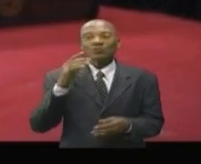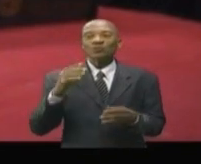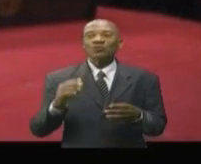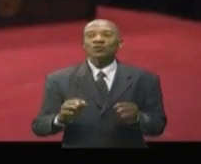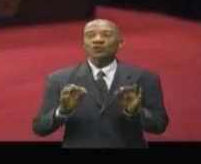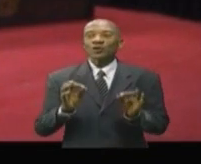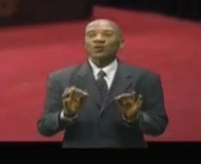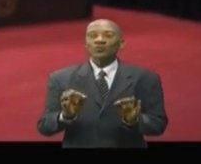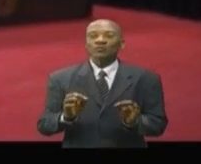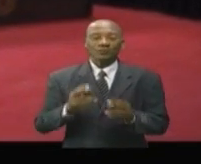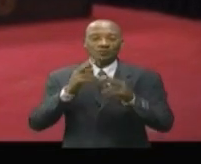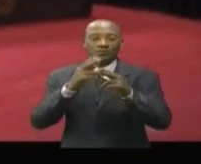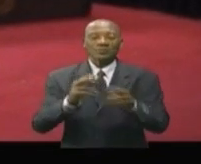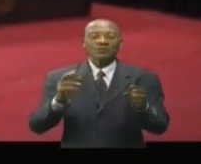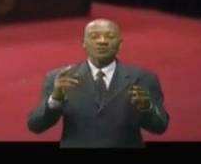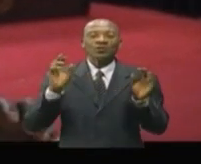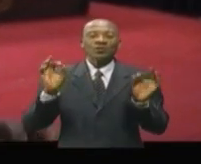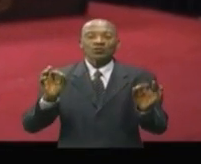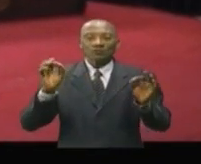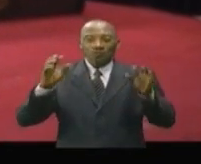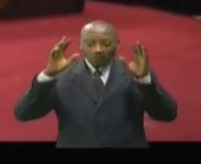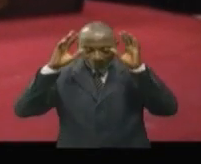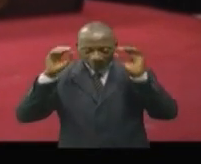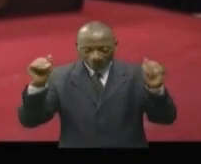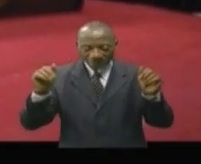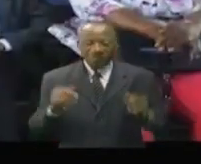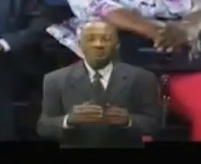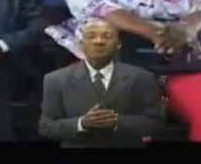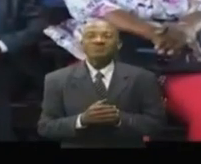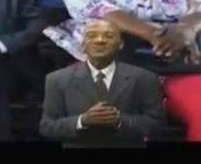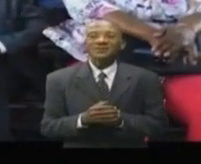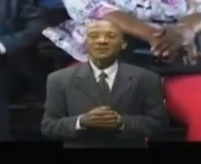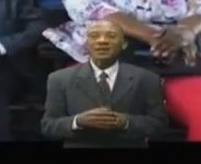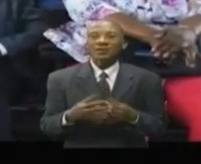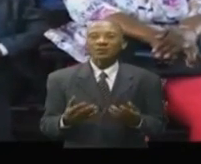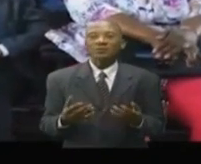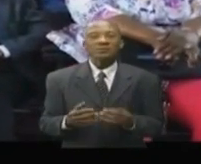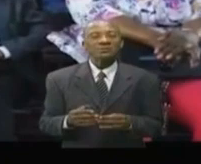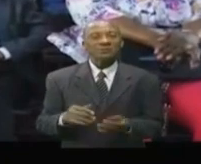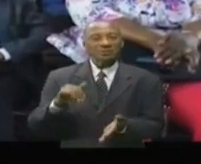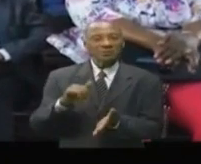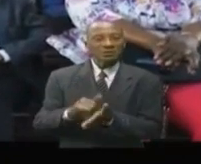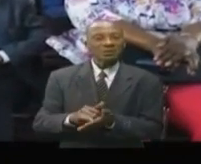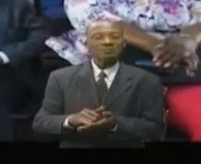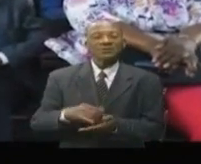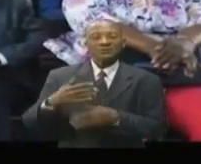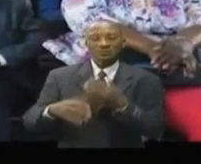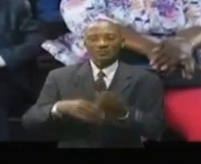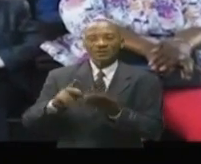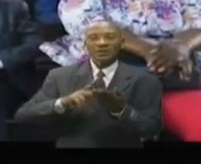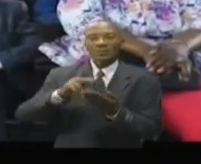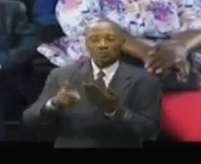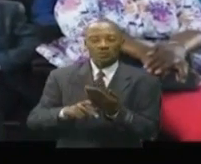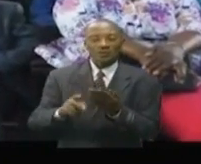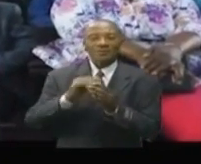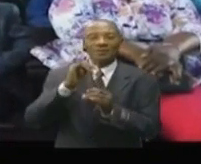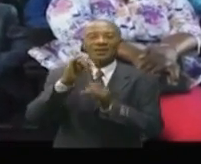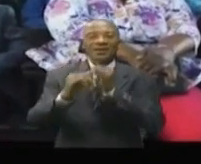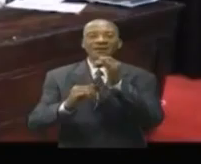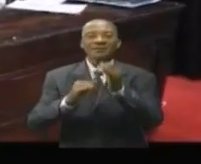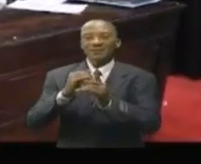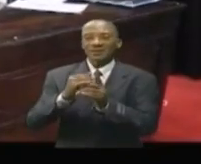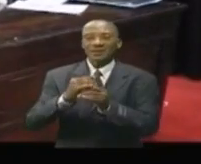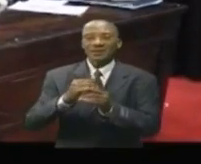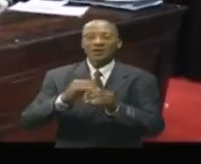concernées par la démarche qui a comme motivation la mise en œuvre du programme intercommunautaire qui